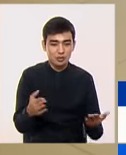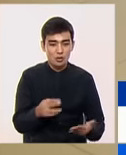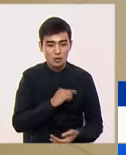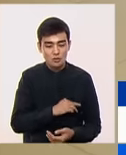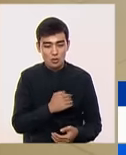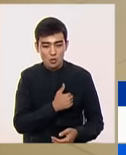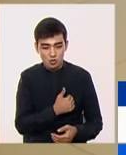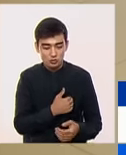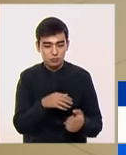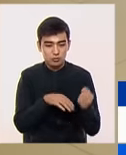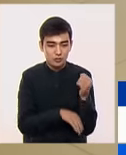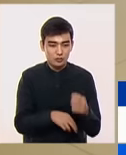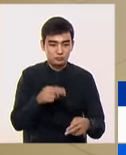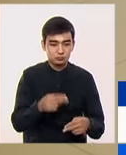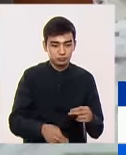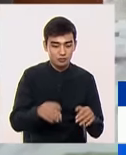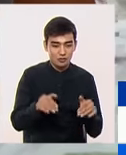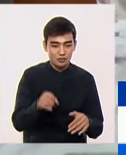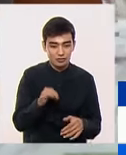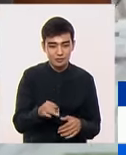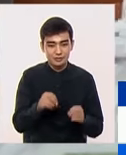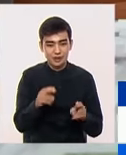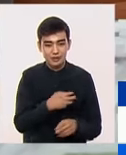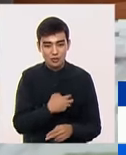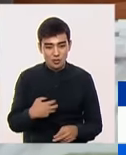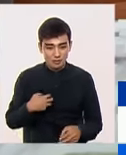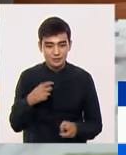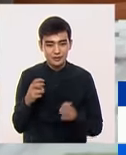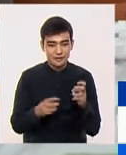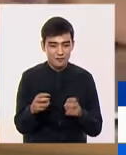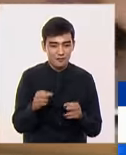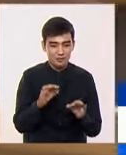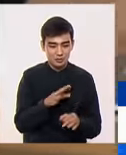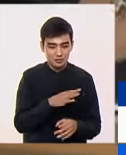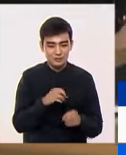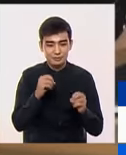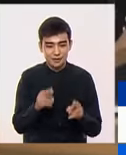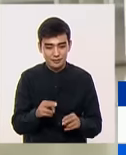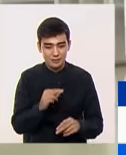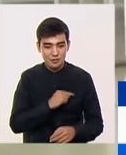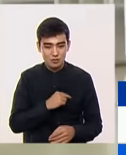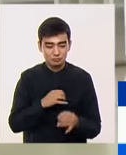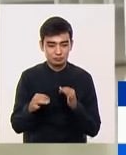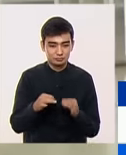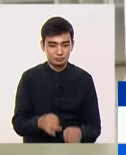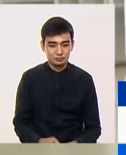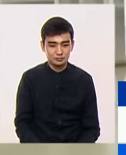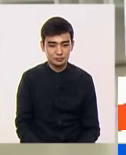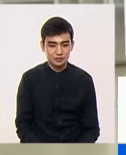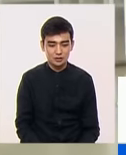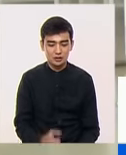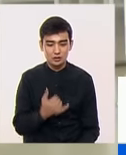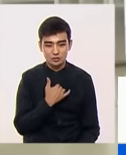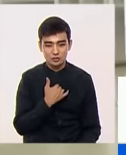после окончания колледжа приемных комиссиях представители заводов ведут профориентационную работу и наше предприятие